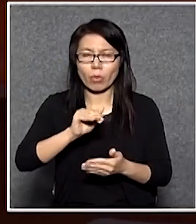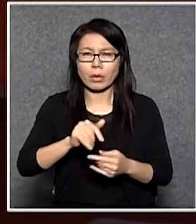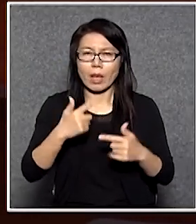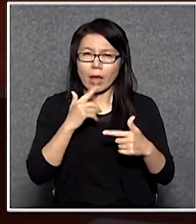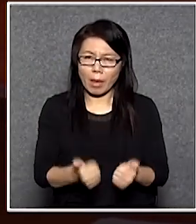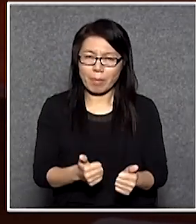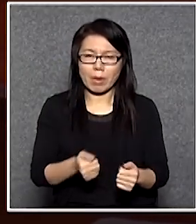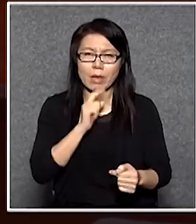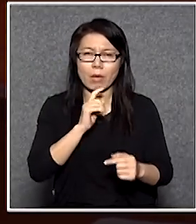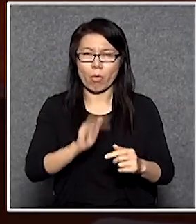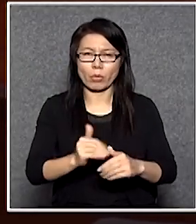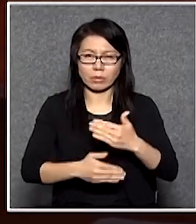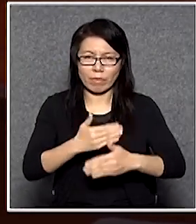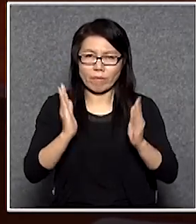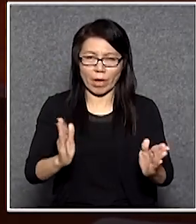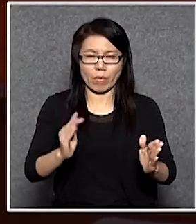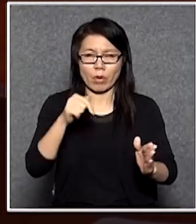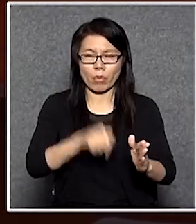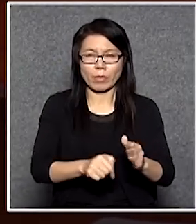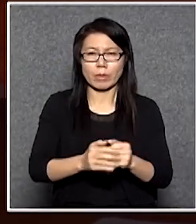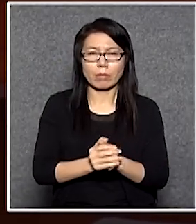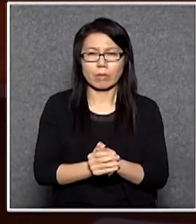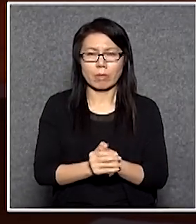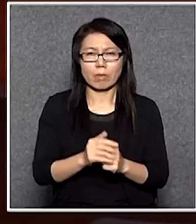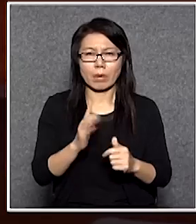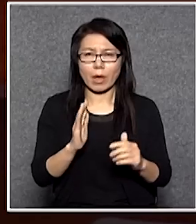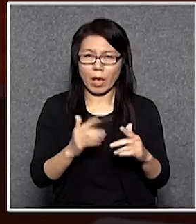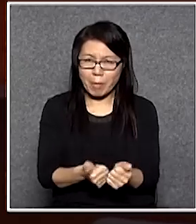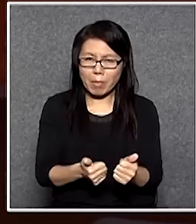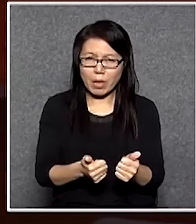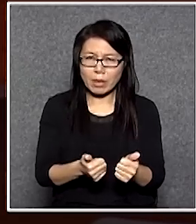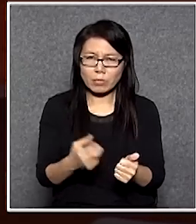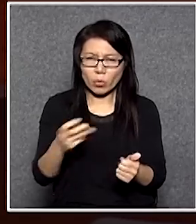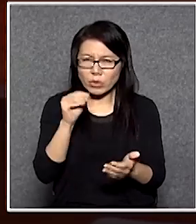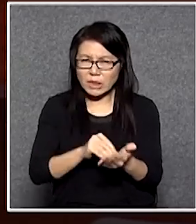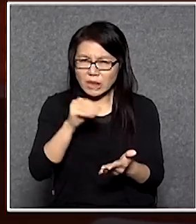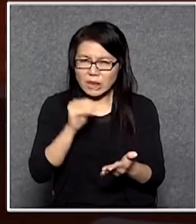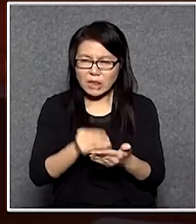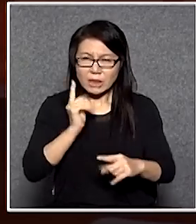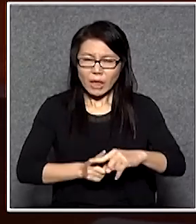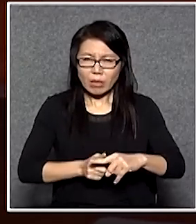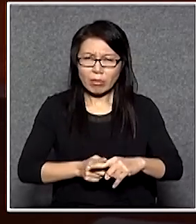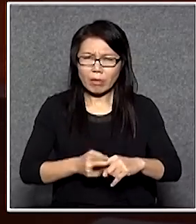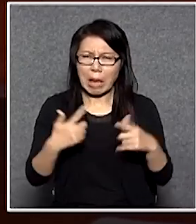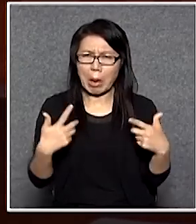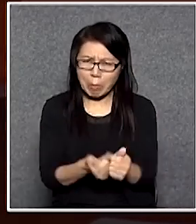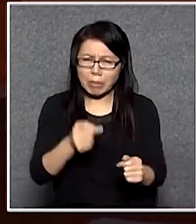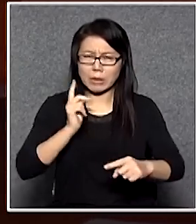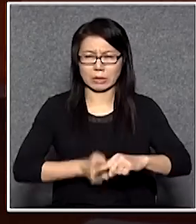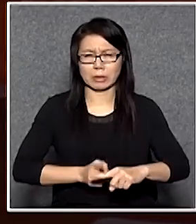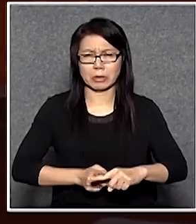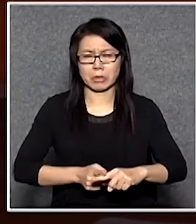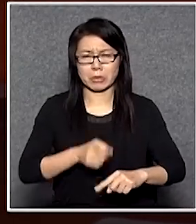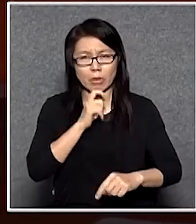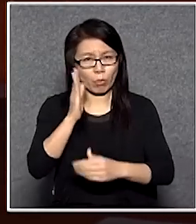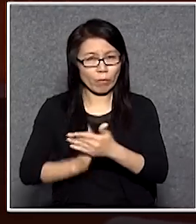地切實可行範圍啊？合理，另外切實。合理地切實，有些是不合理地切